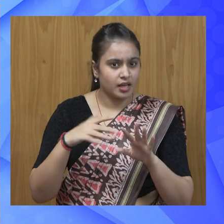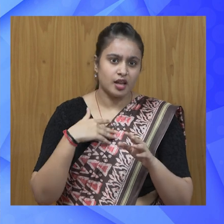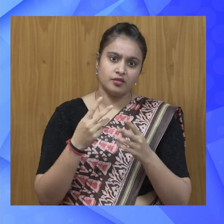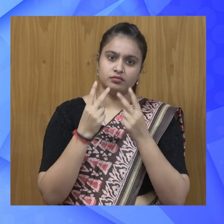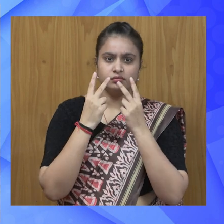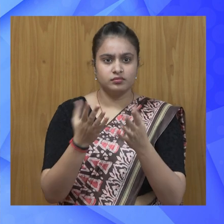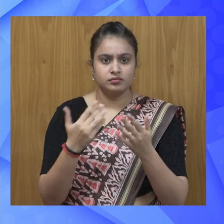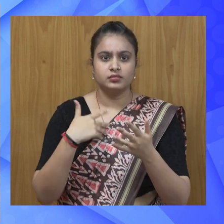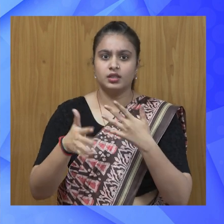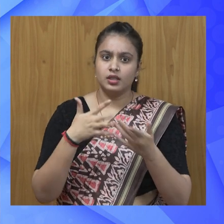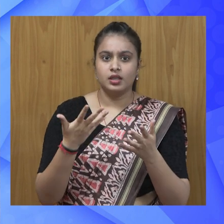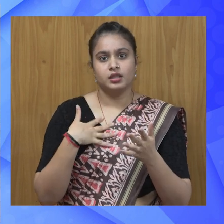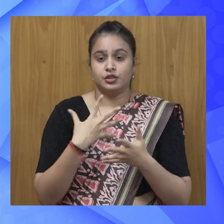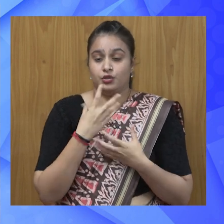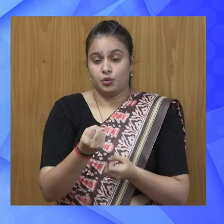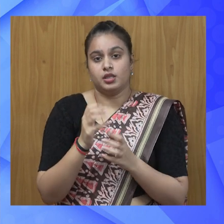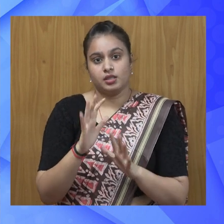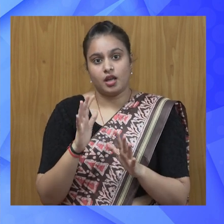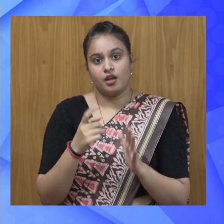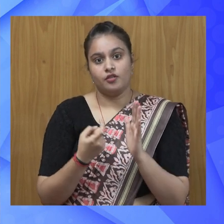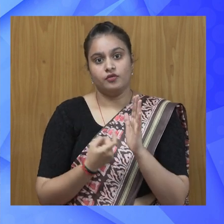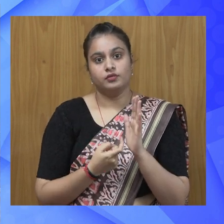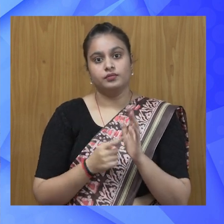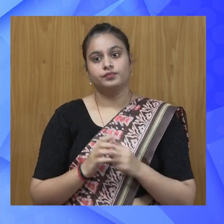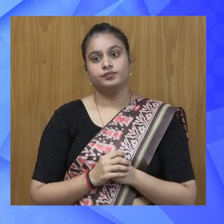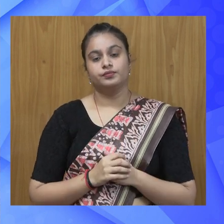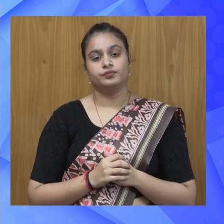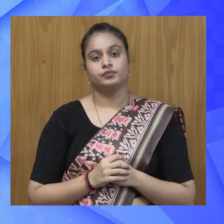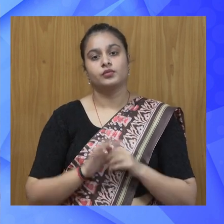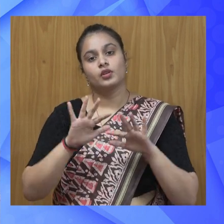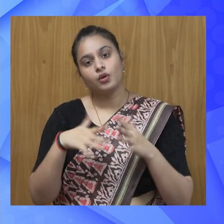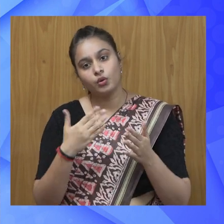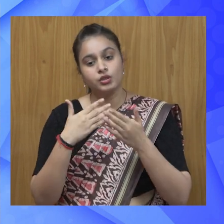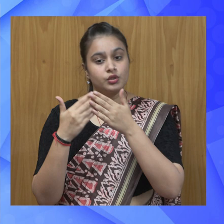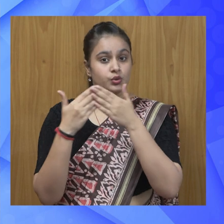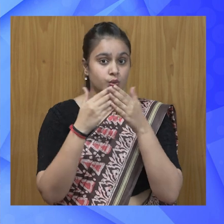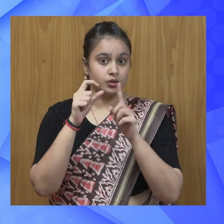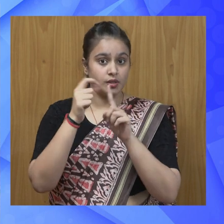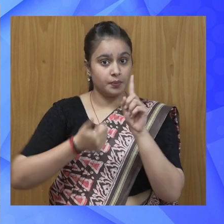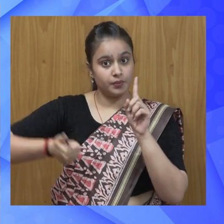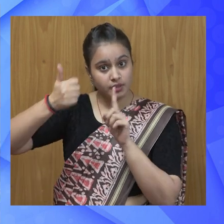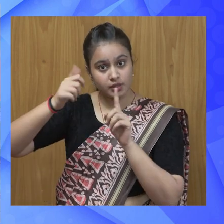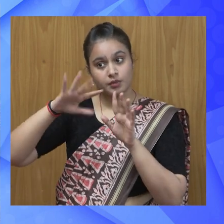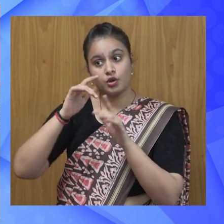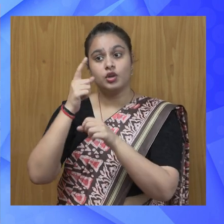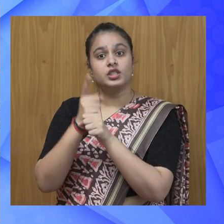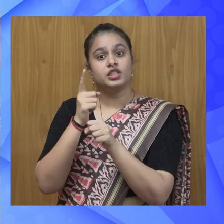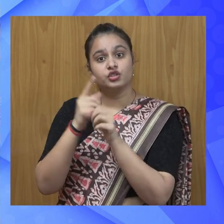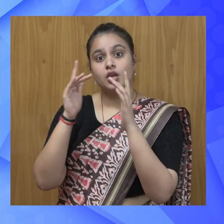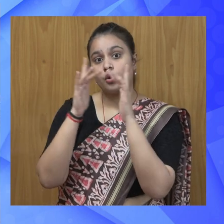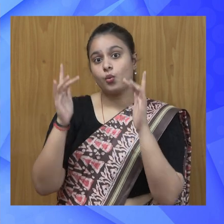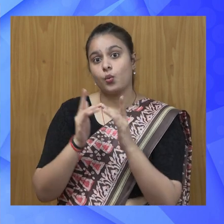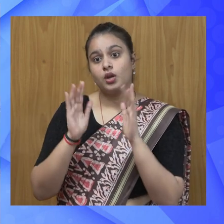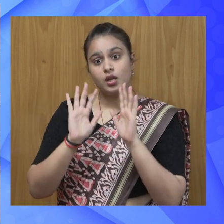टू जिसमें भी आप ट्रस्ट करते हो जैसा कि रश्मि जी ने कहा. और स्कूल्स के जो प्रिंसिपल्स और टीचर्स इस समय ऑनलाइन हैं तो